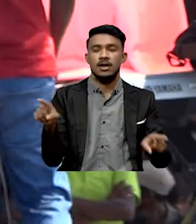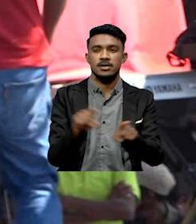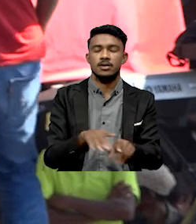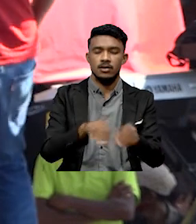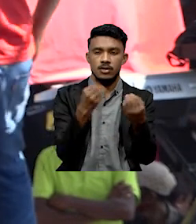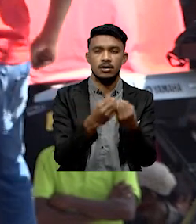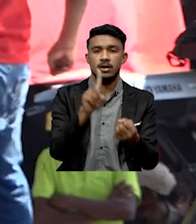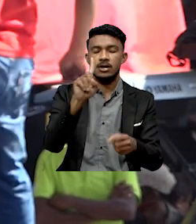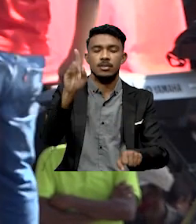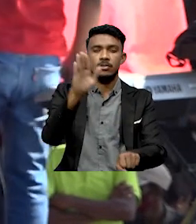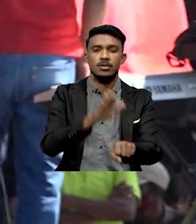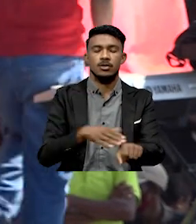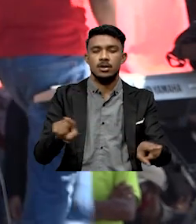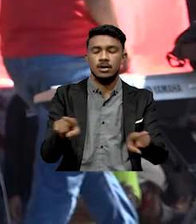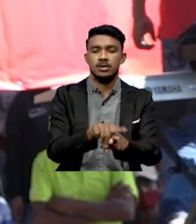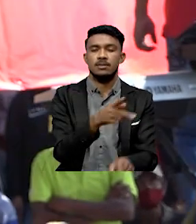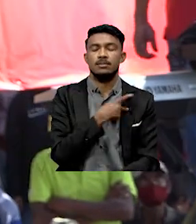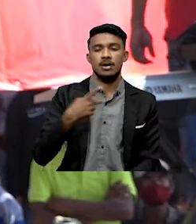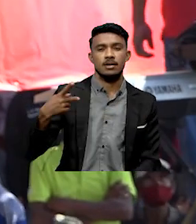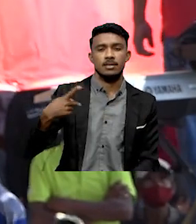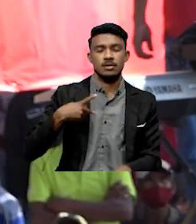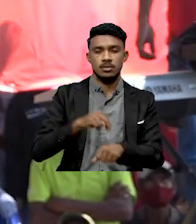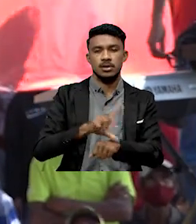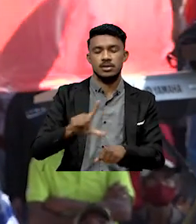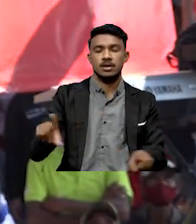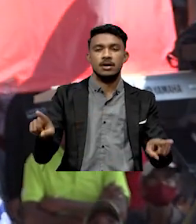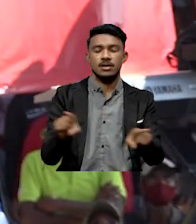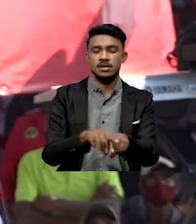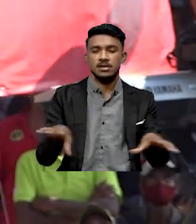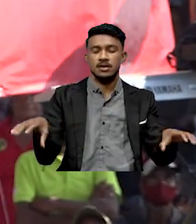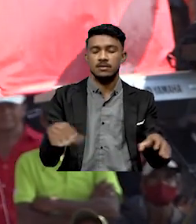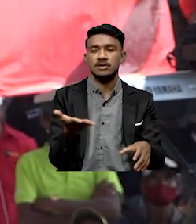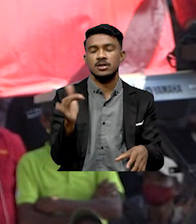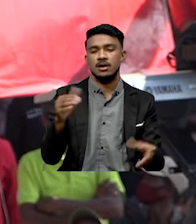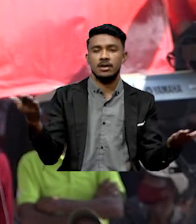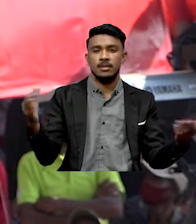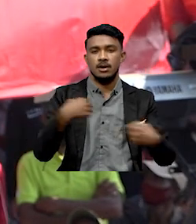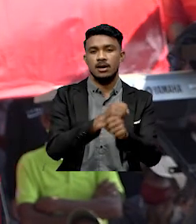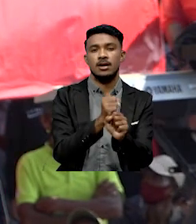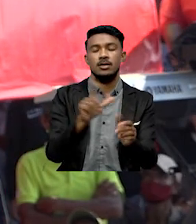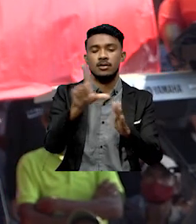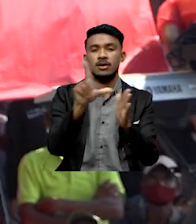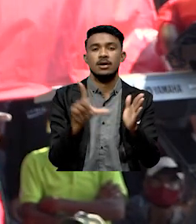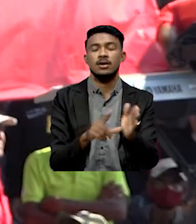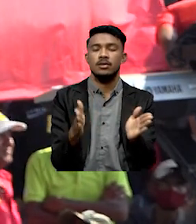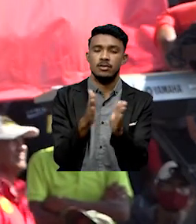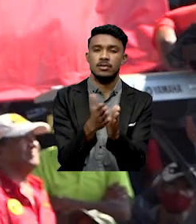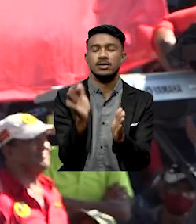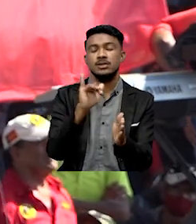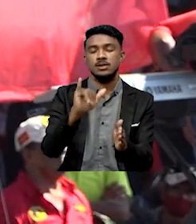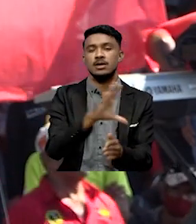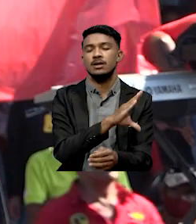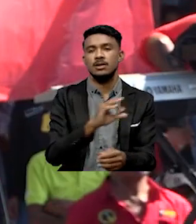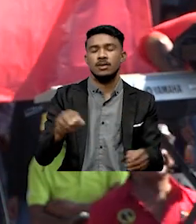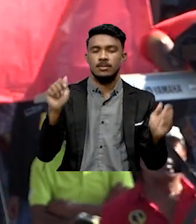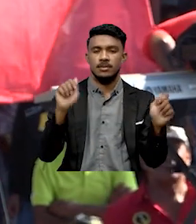makabolu, Parlamento Nasional, nudara organ legislativu, sira nebe halu lei, lei uan sira, para